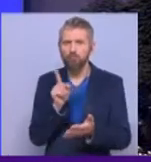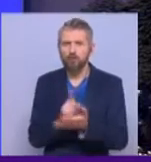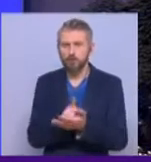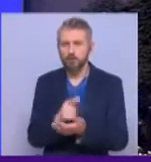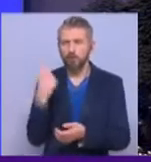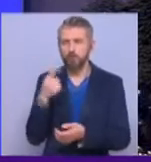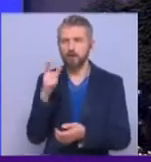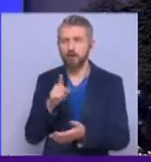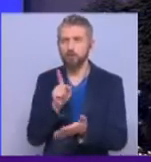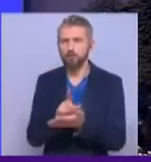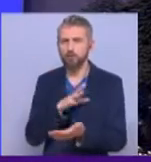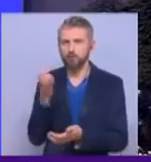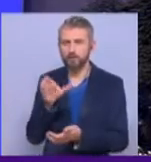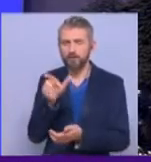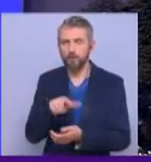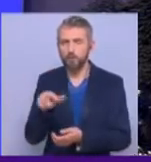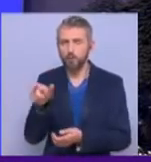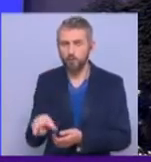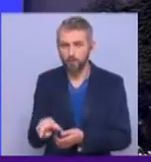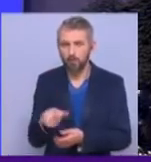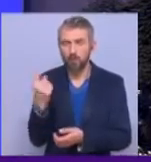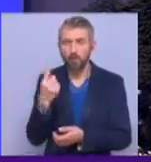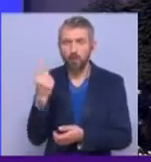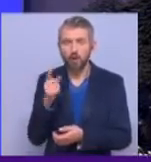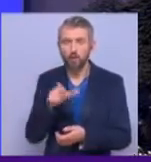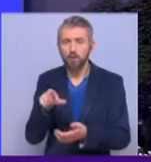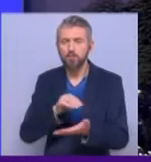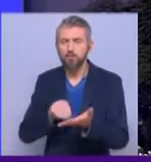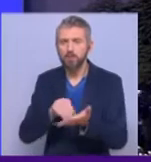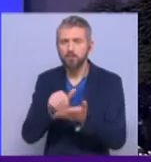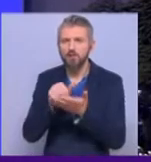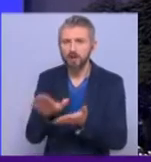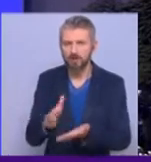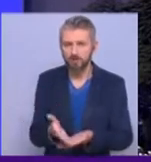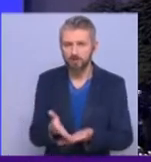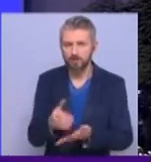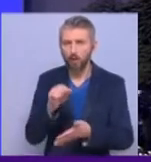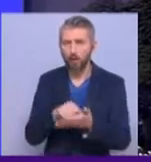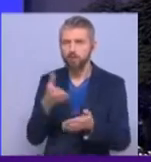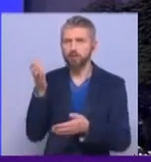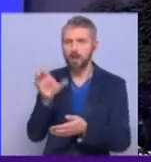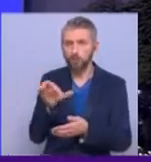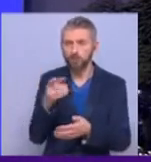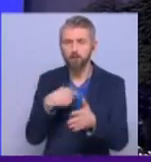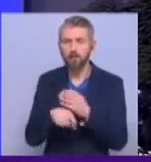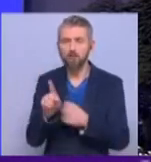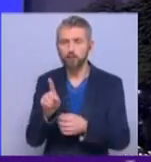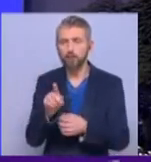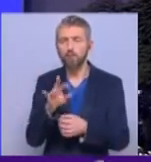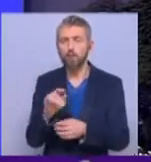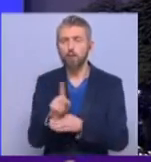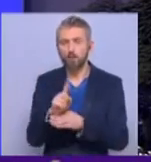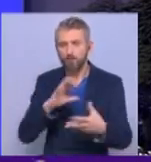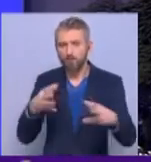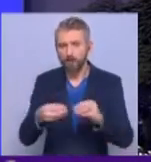Булгаз должен был поставить люди счетчик, люди письменно отказывались от установки, потому что по нормам